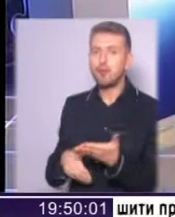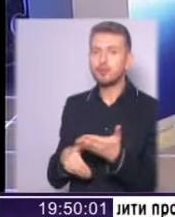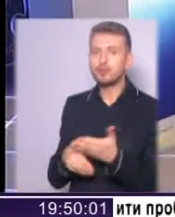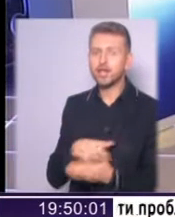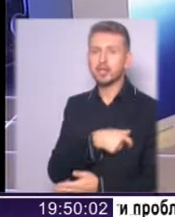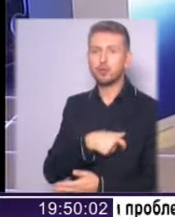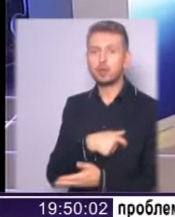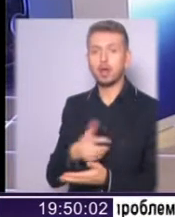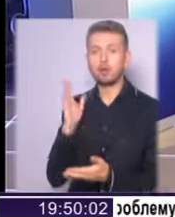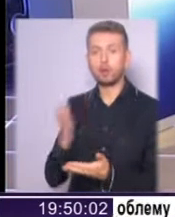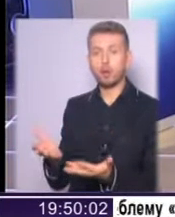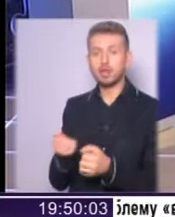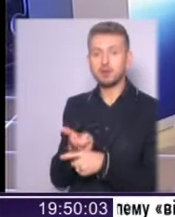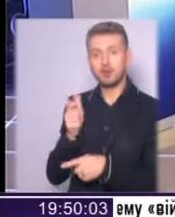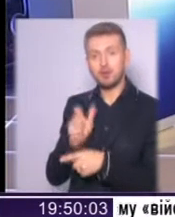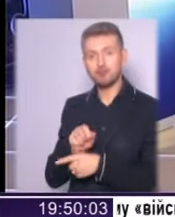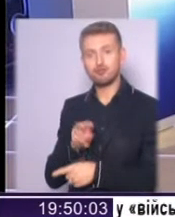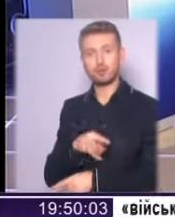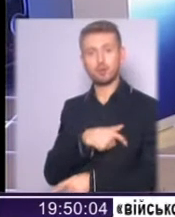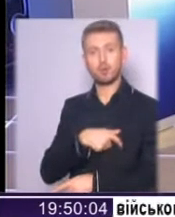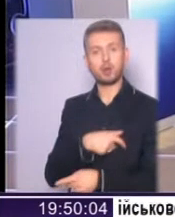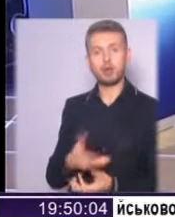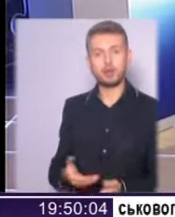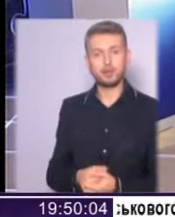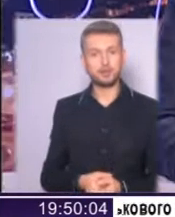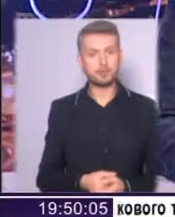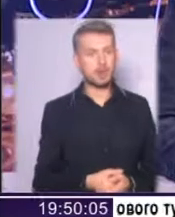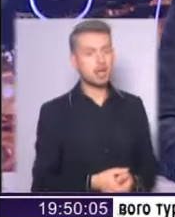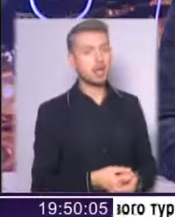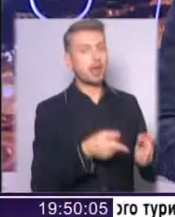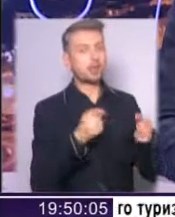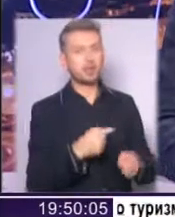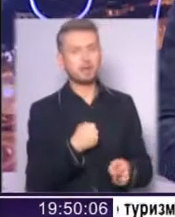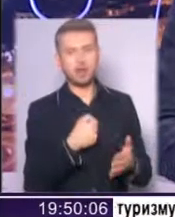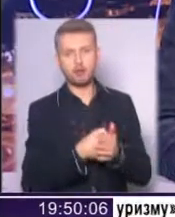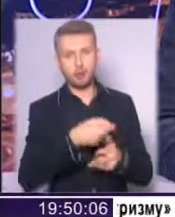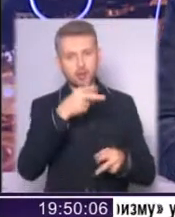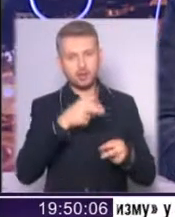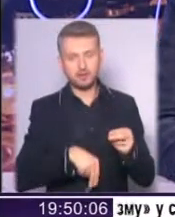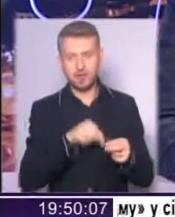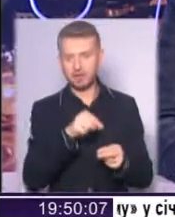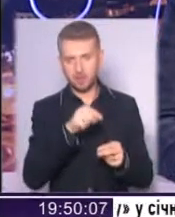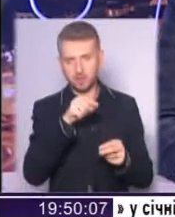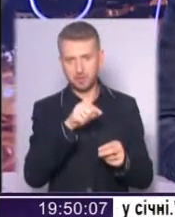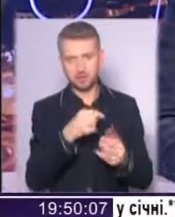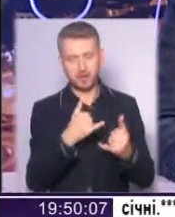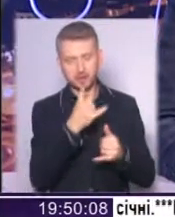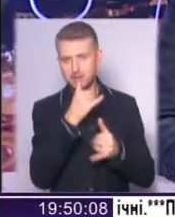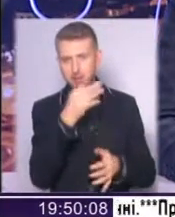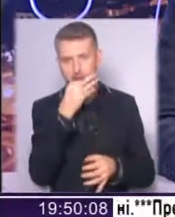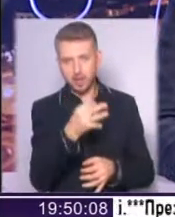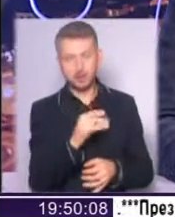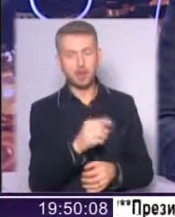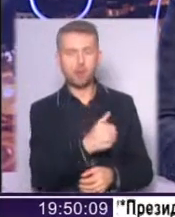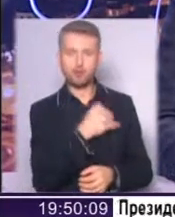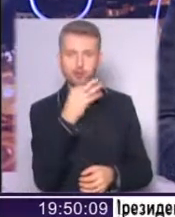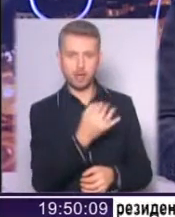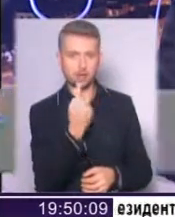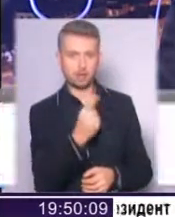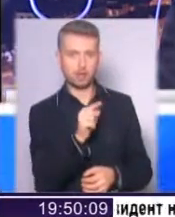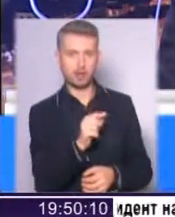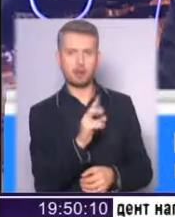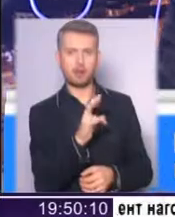депутатам опять 17 тысяч и на помощников 25 тысяч. Они довольны уже стали или нет? Спасибо за ответ. До речи, это